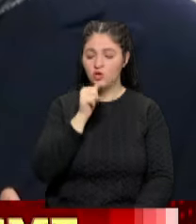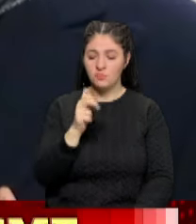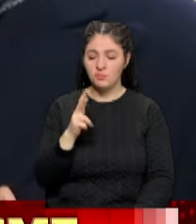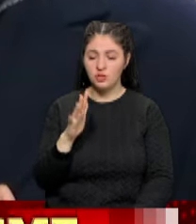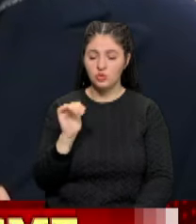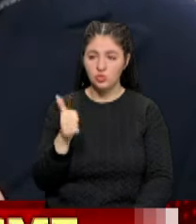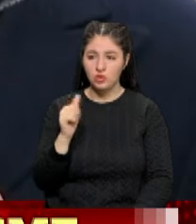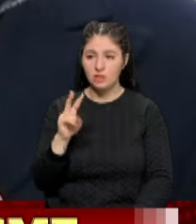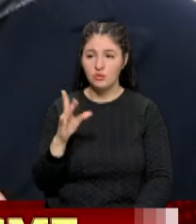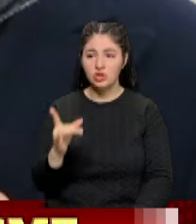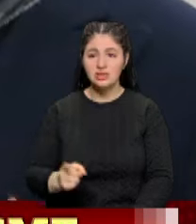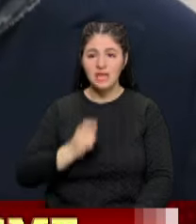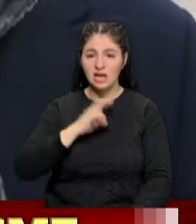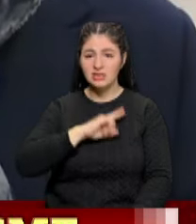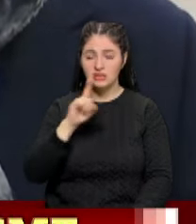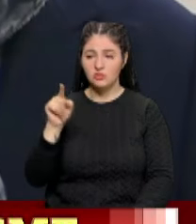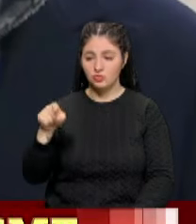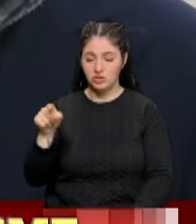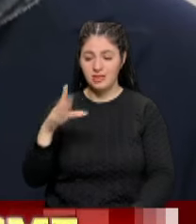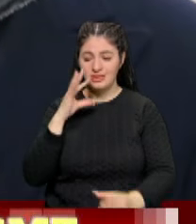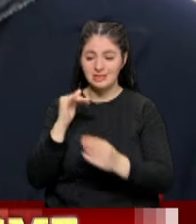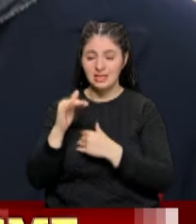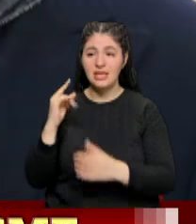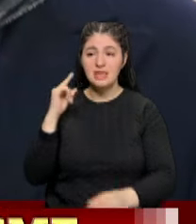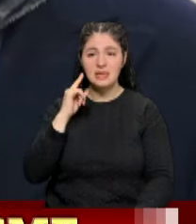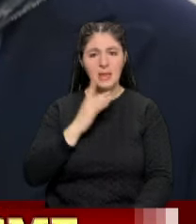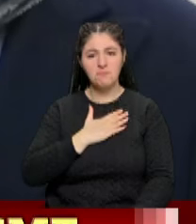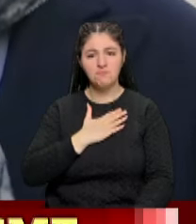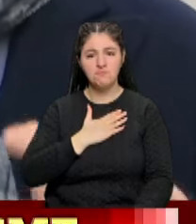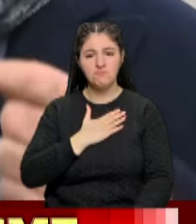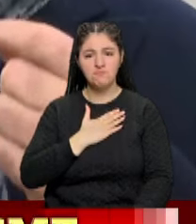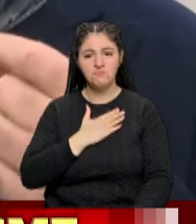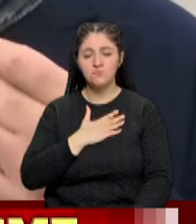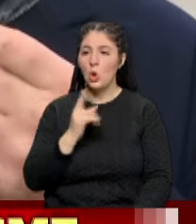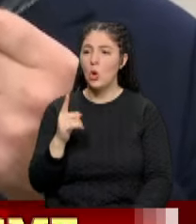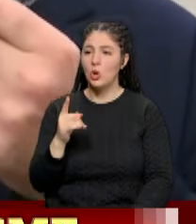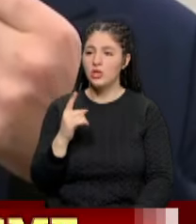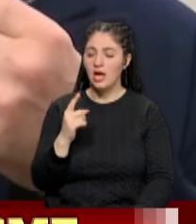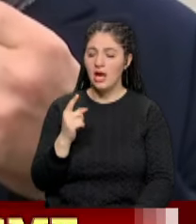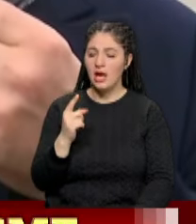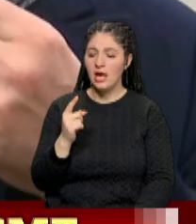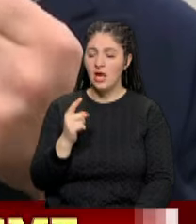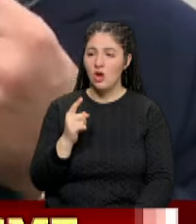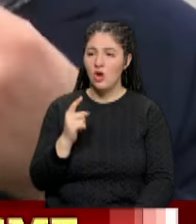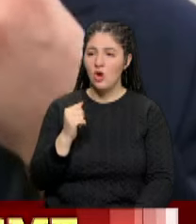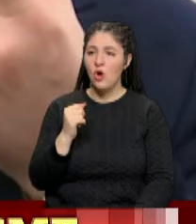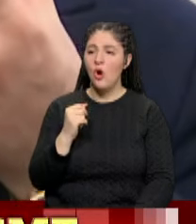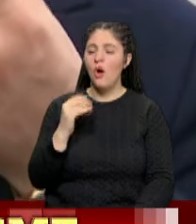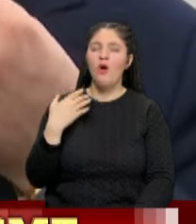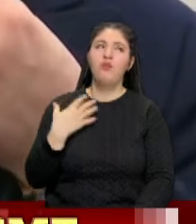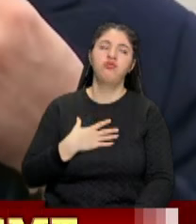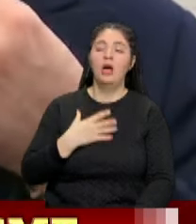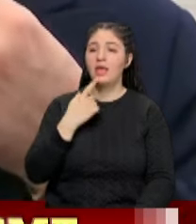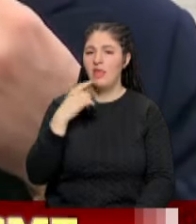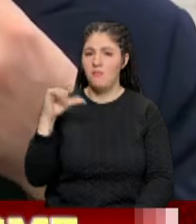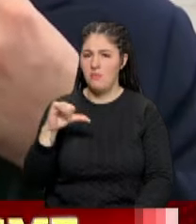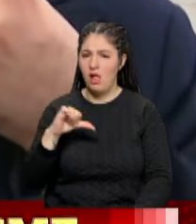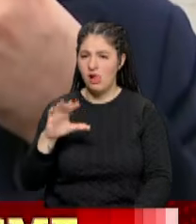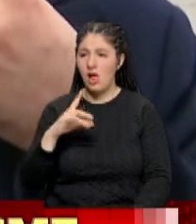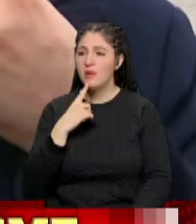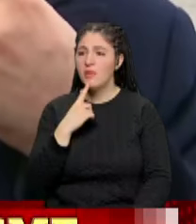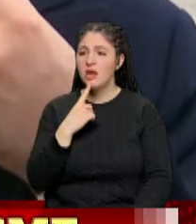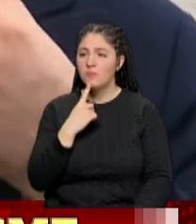365 gün 24 saat buradaki insanımızı dinlerim. Yani ona karşılık öf bile demem. Yani